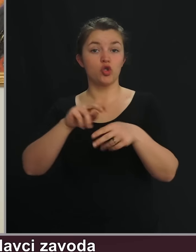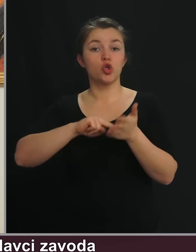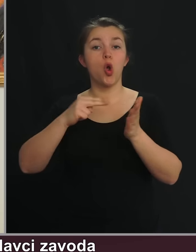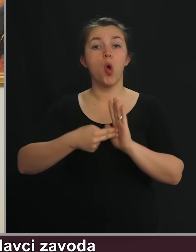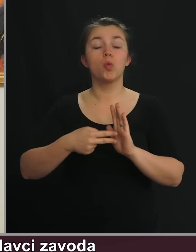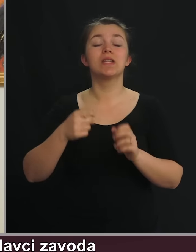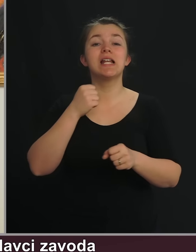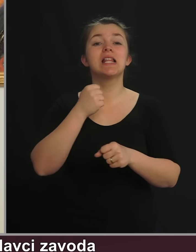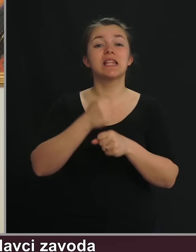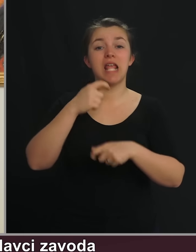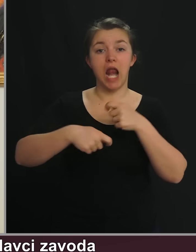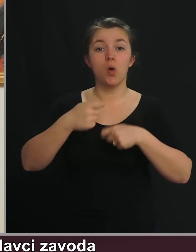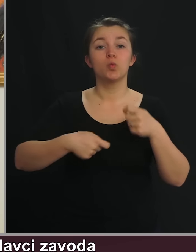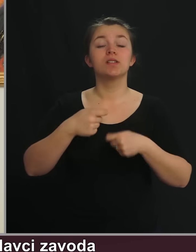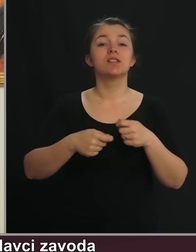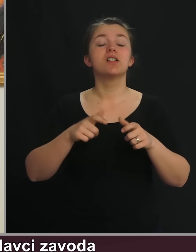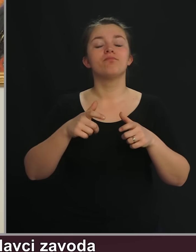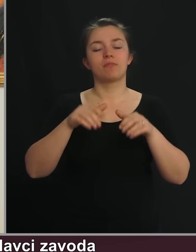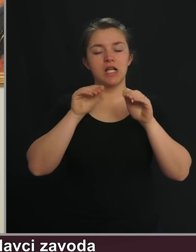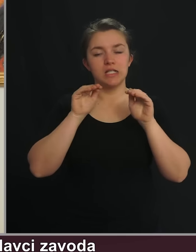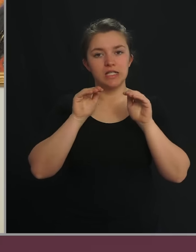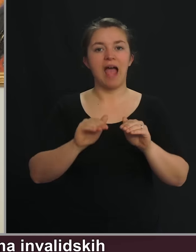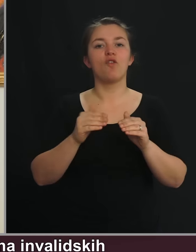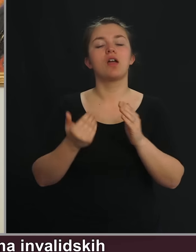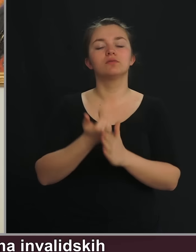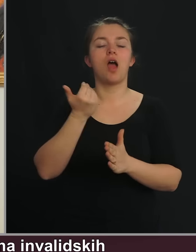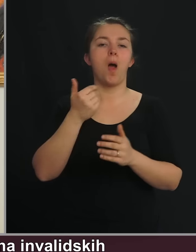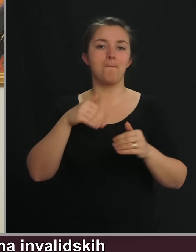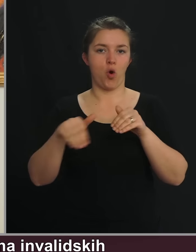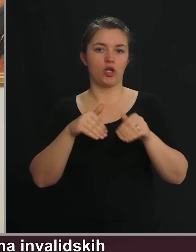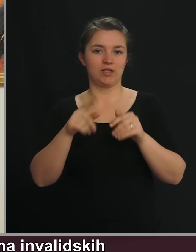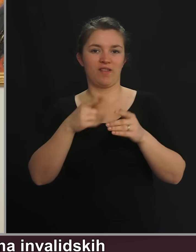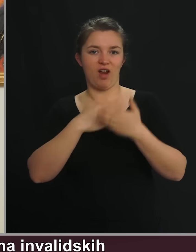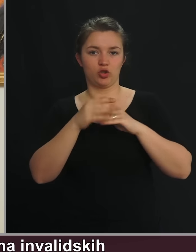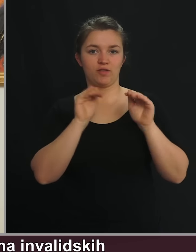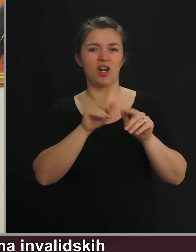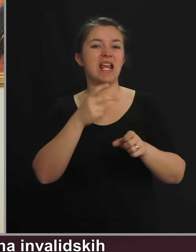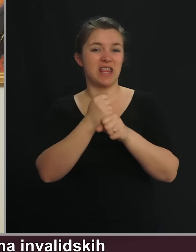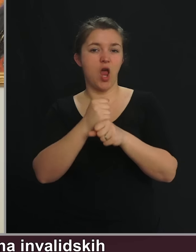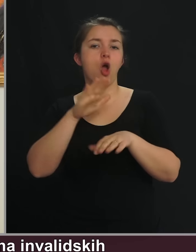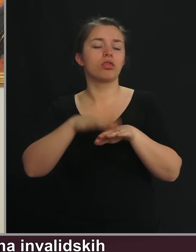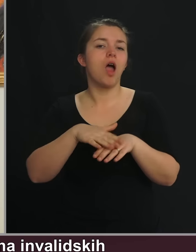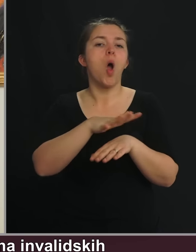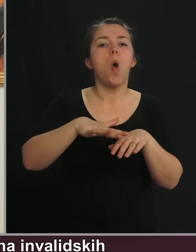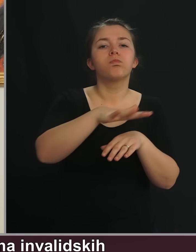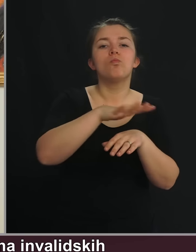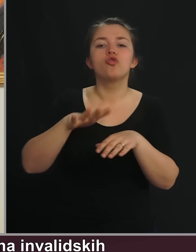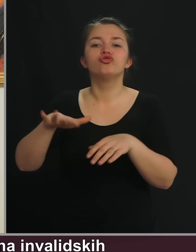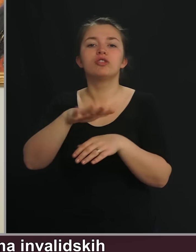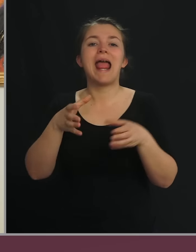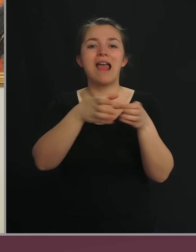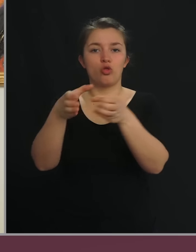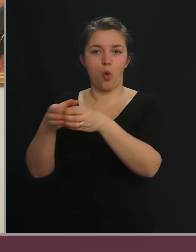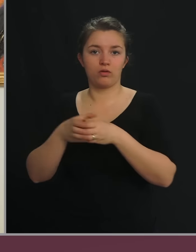Postopke vodijo strokovni delavci Zavoda za pokojninsko in invalidsko zavarovanje, ki so zaposleni oziroma delajo na invalidskih oddelkih na posamezni